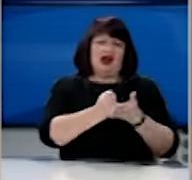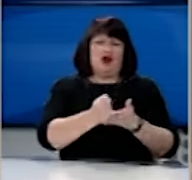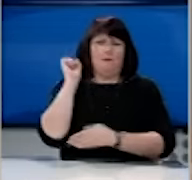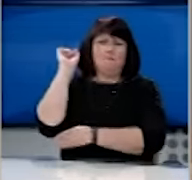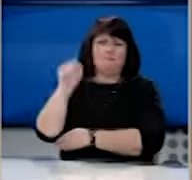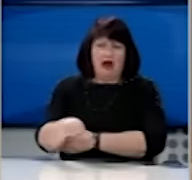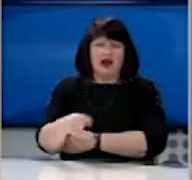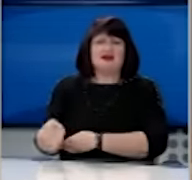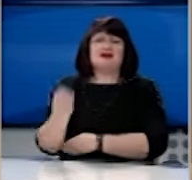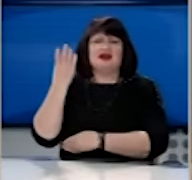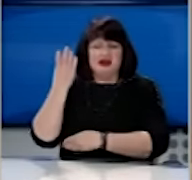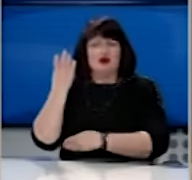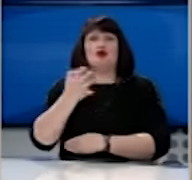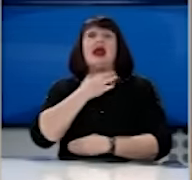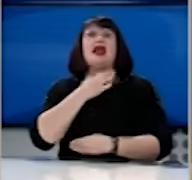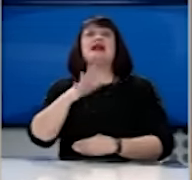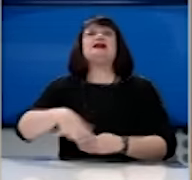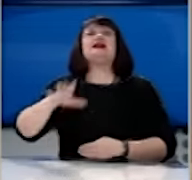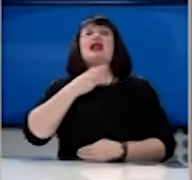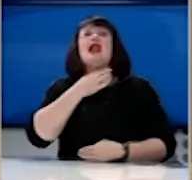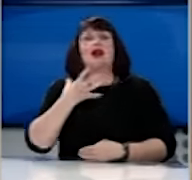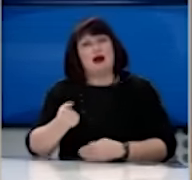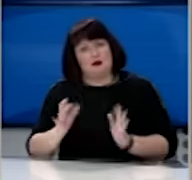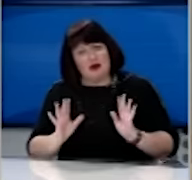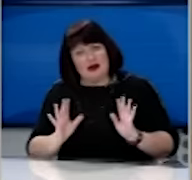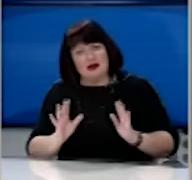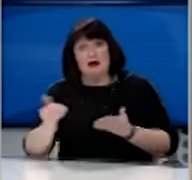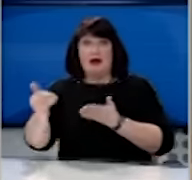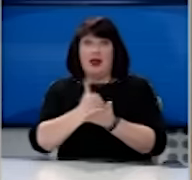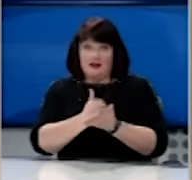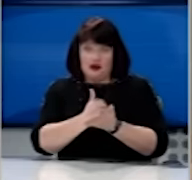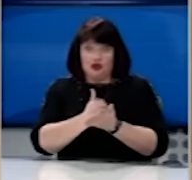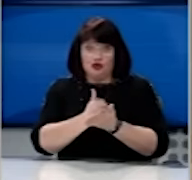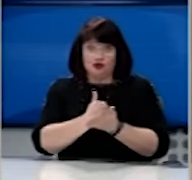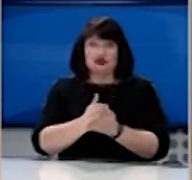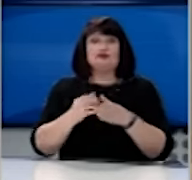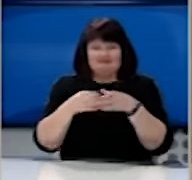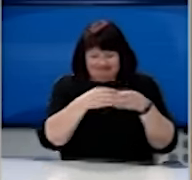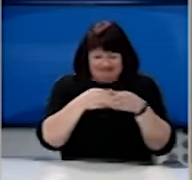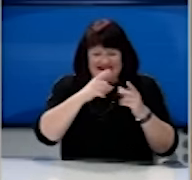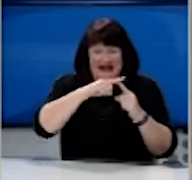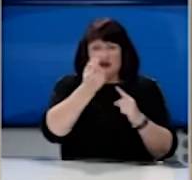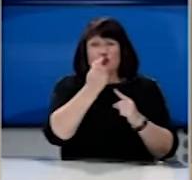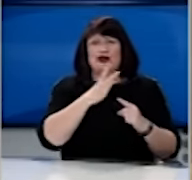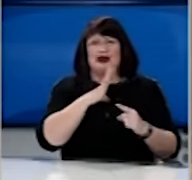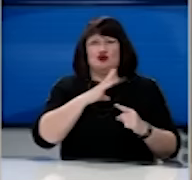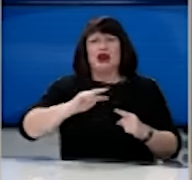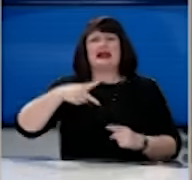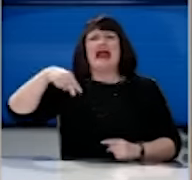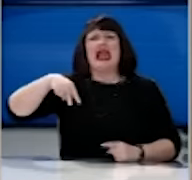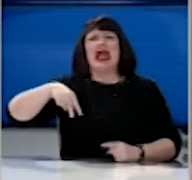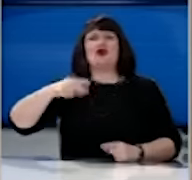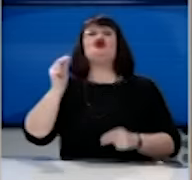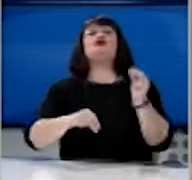των σύγχρονων αναγκών του λαού μας. Είναι άδικος, ταξικός, αντιλαϊκός, γι' αυτό και